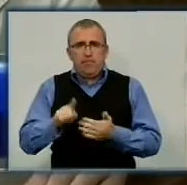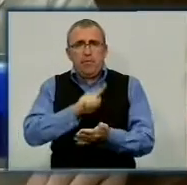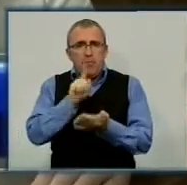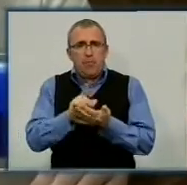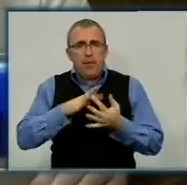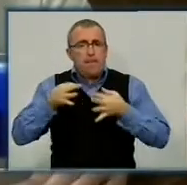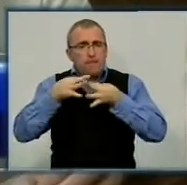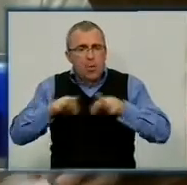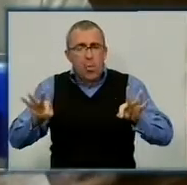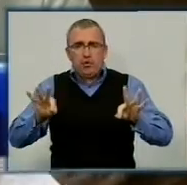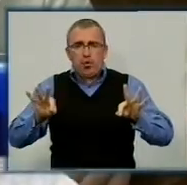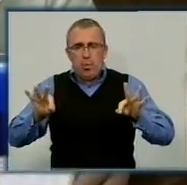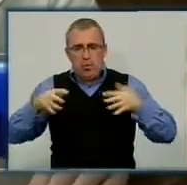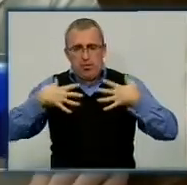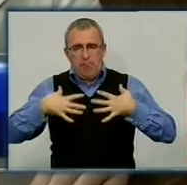простора